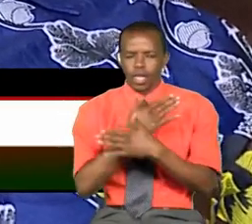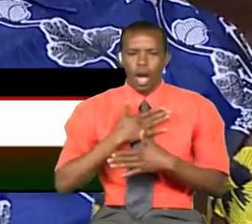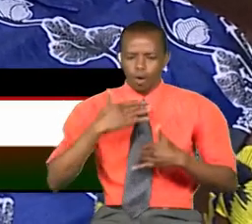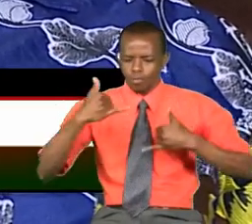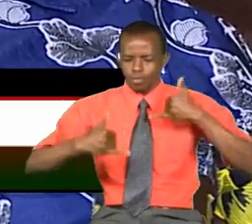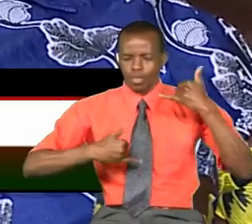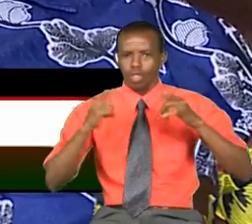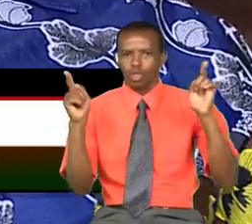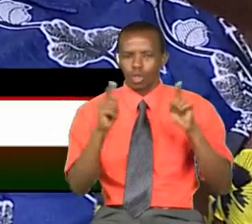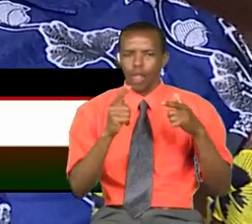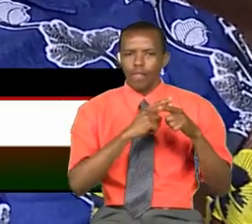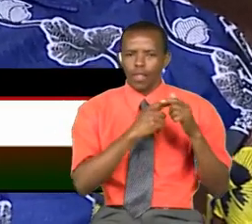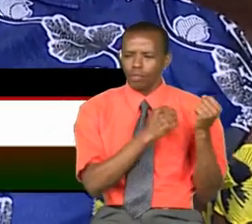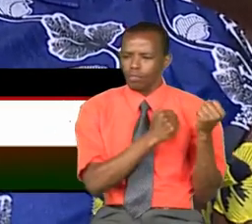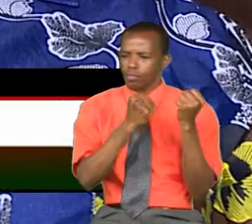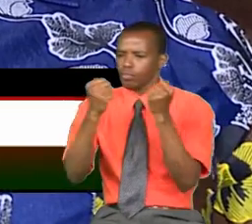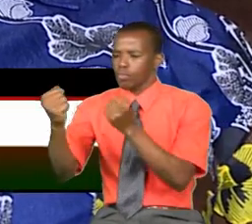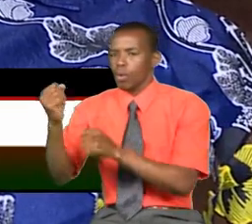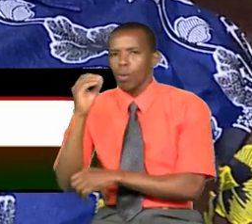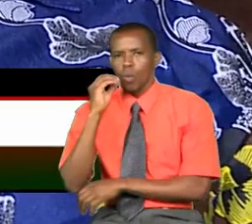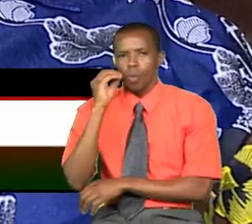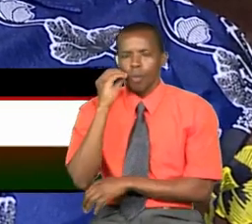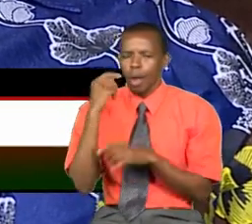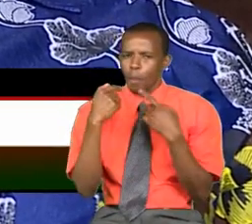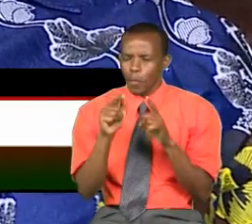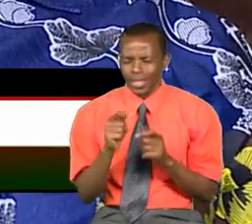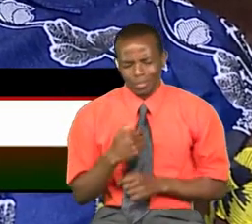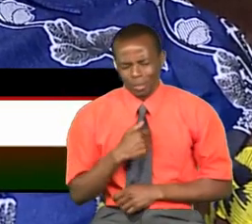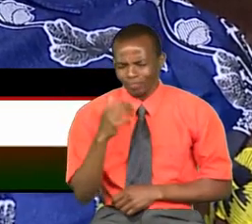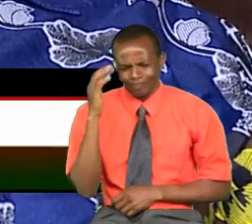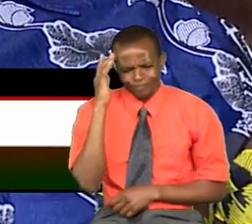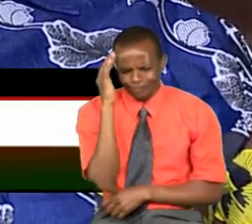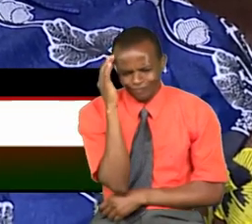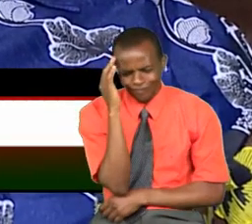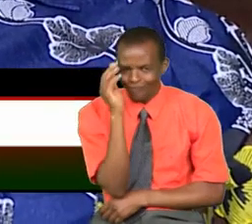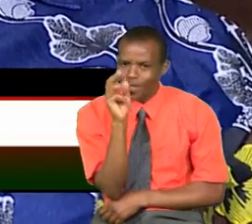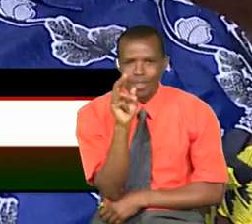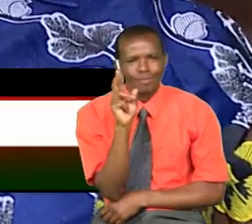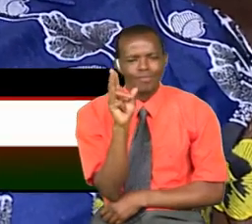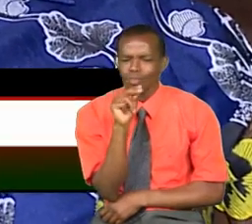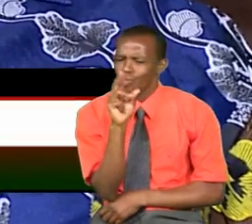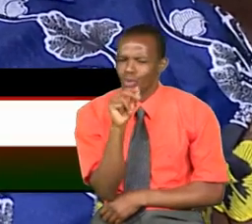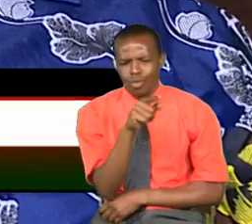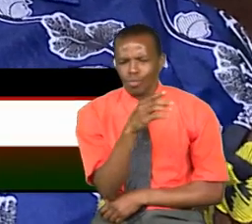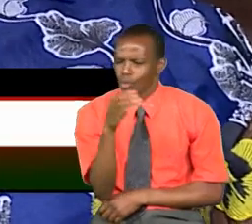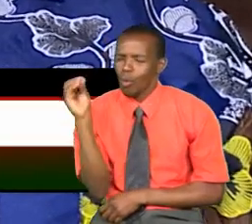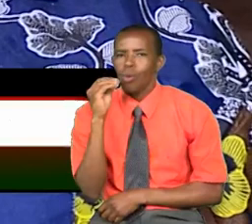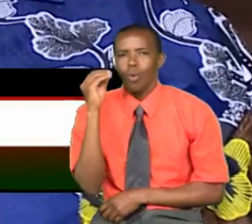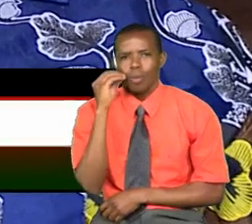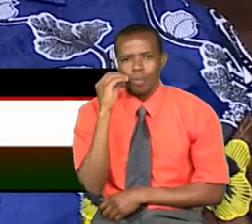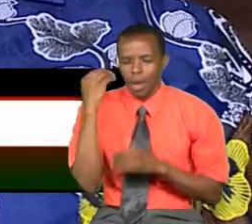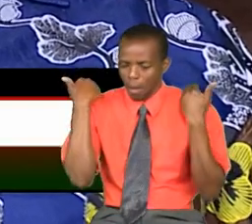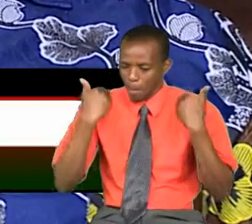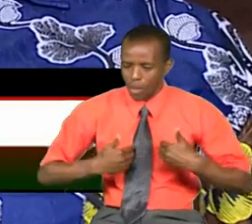kidogo alafu tuende nyumbani. Lakini akili ikaniambia hapana, hapana. Wewe nenda nyumbani. Wakati huo